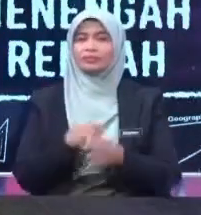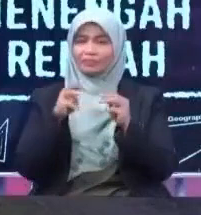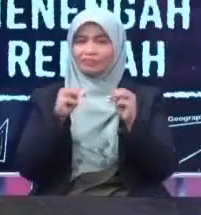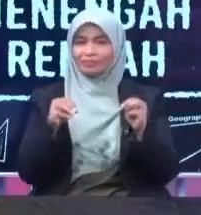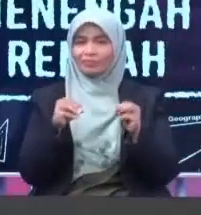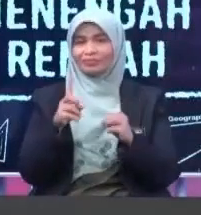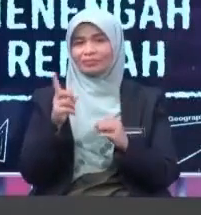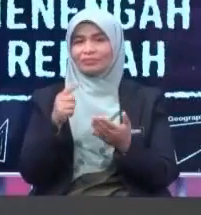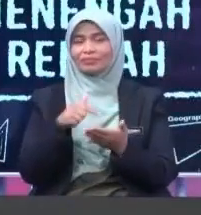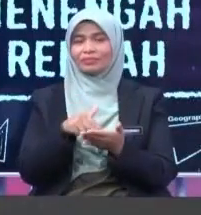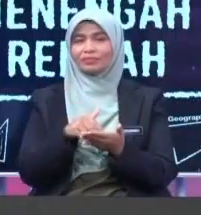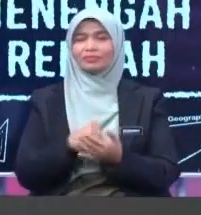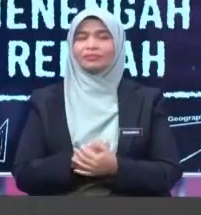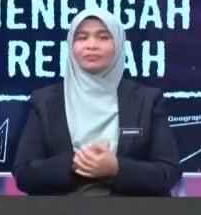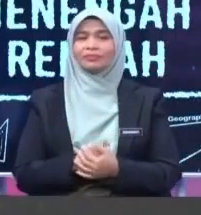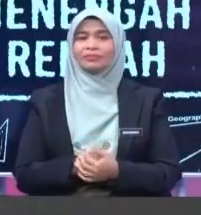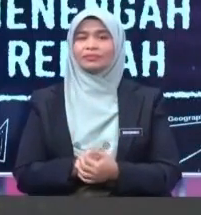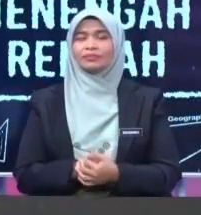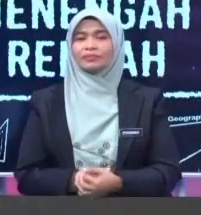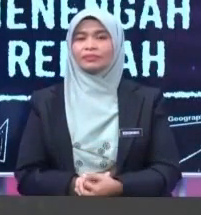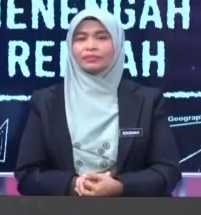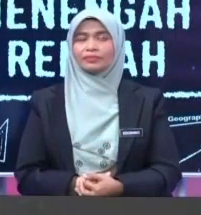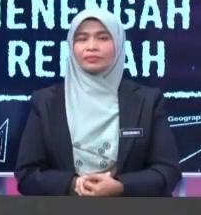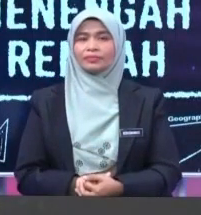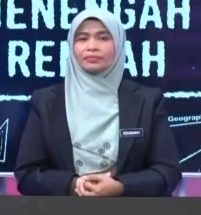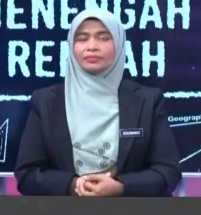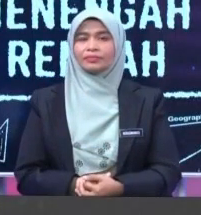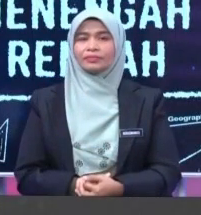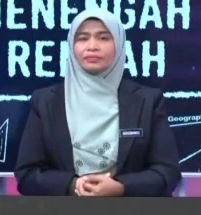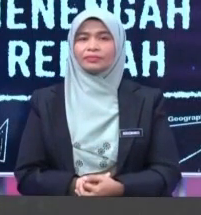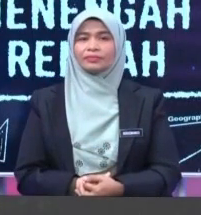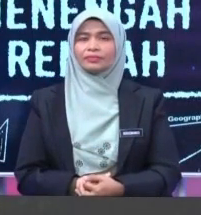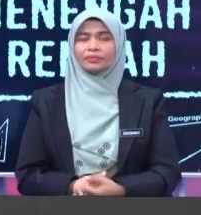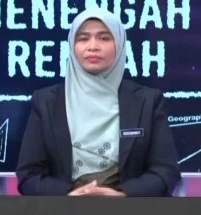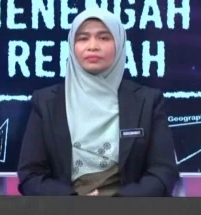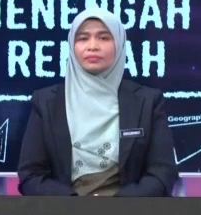Silakan. Saya. Ya, Saiful.